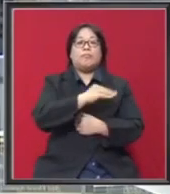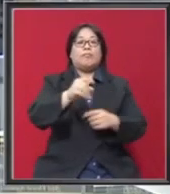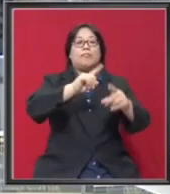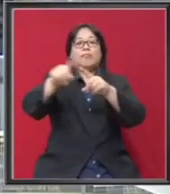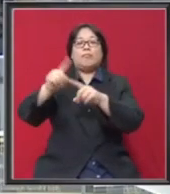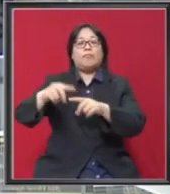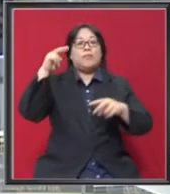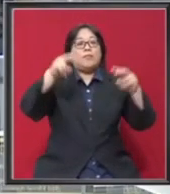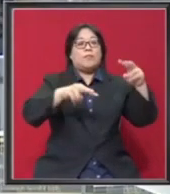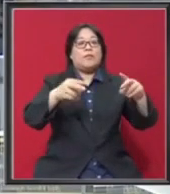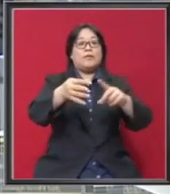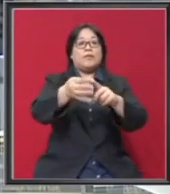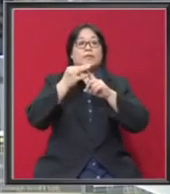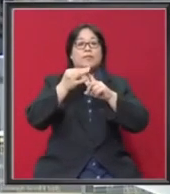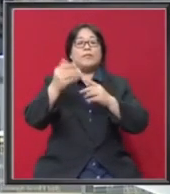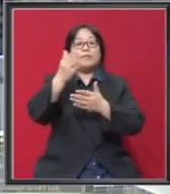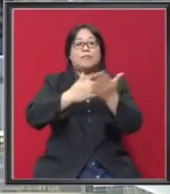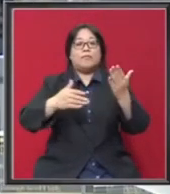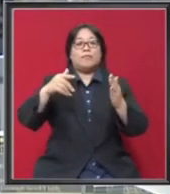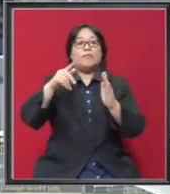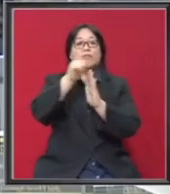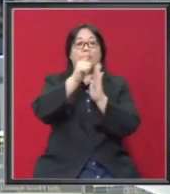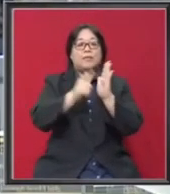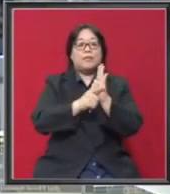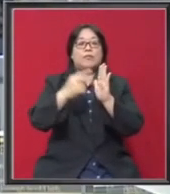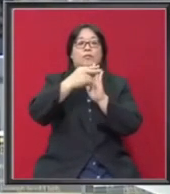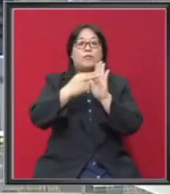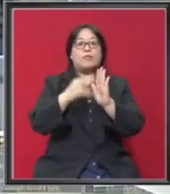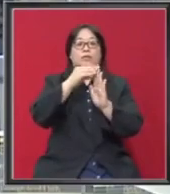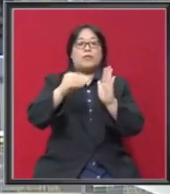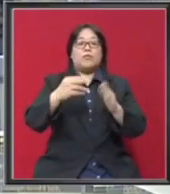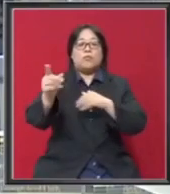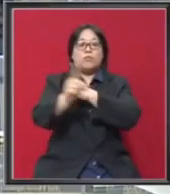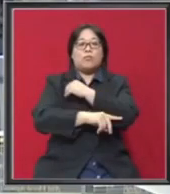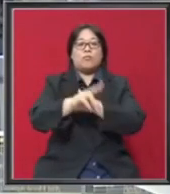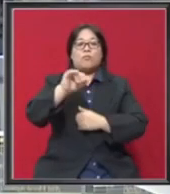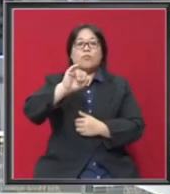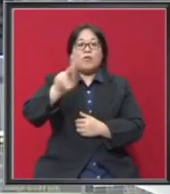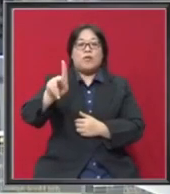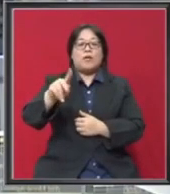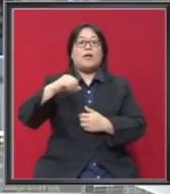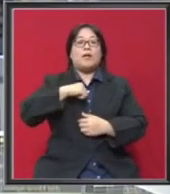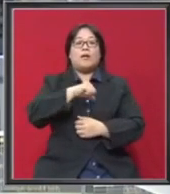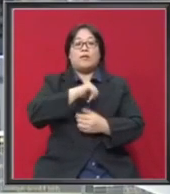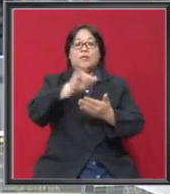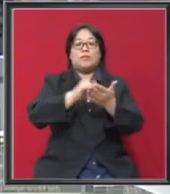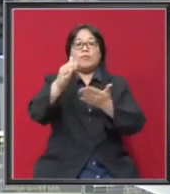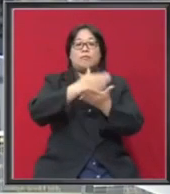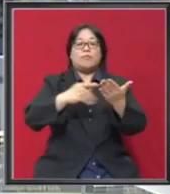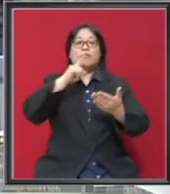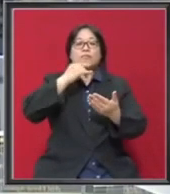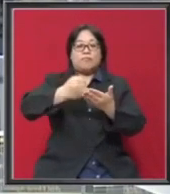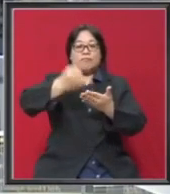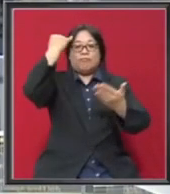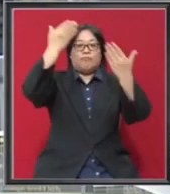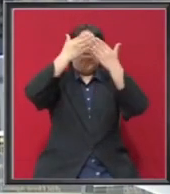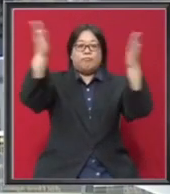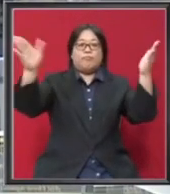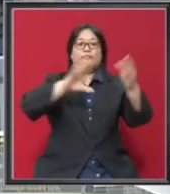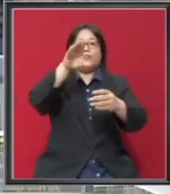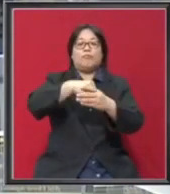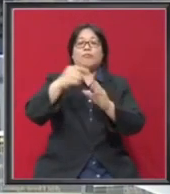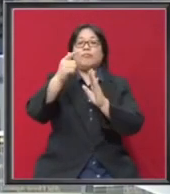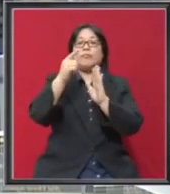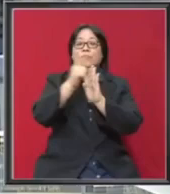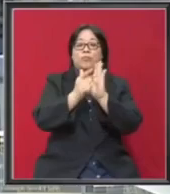tadi pelbagai aspek khususnya aspek kelembagaan perundangan hukum syara kode ahli yang sebagiannya berpengetahuan luas dalam